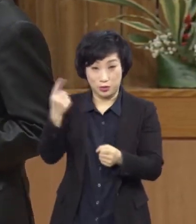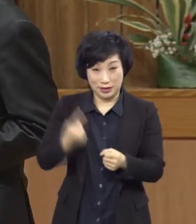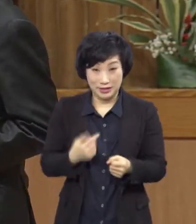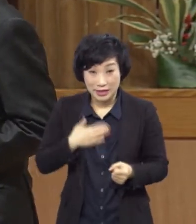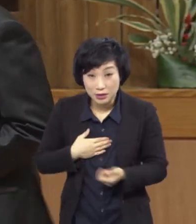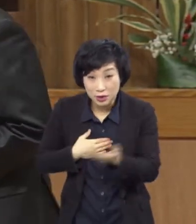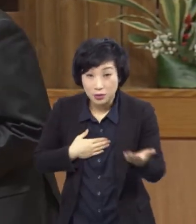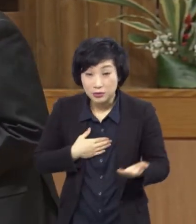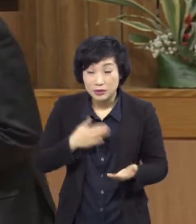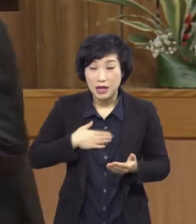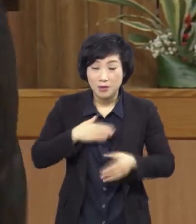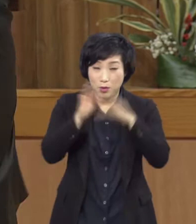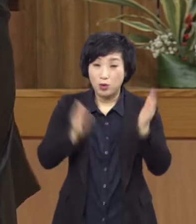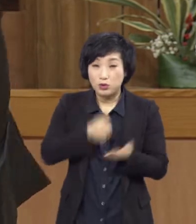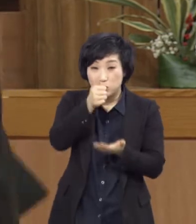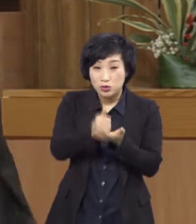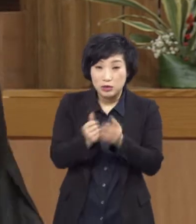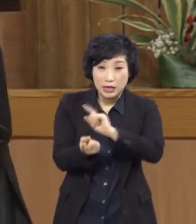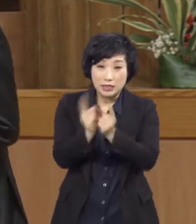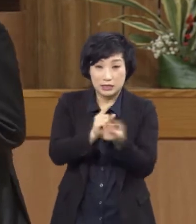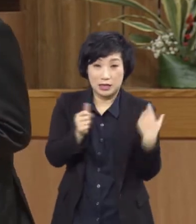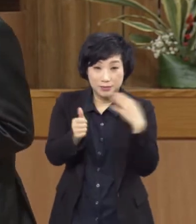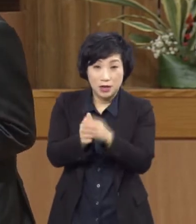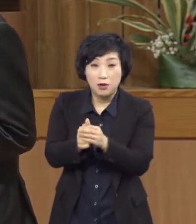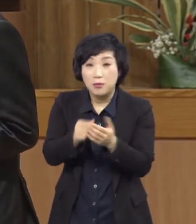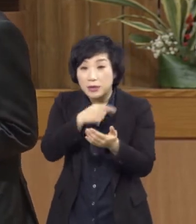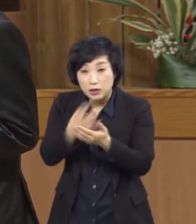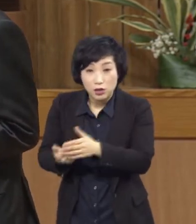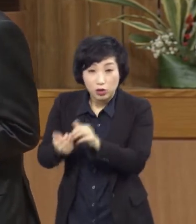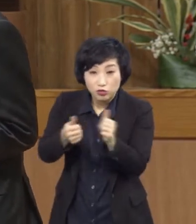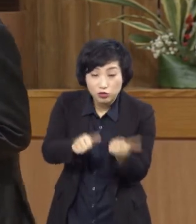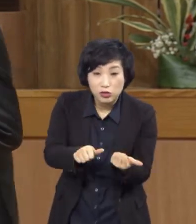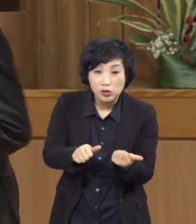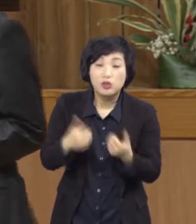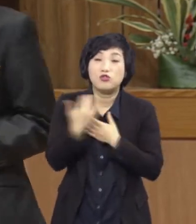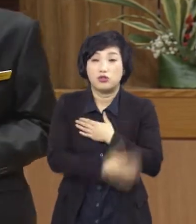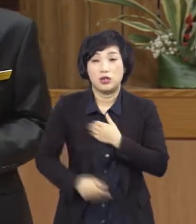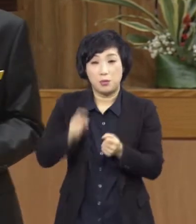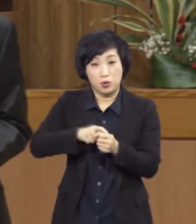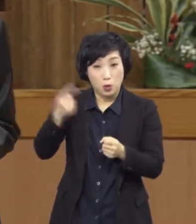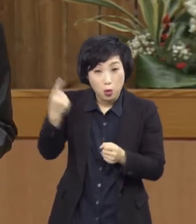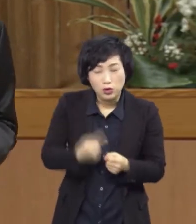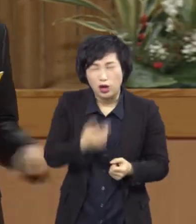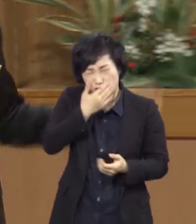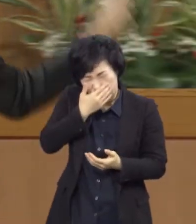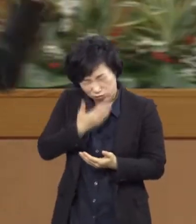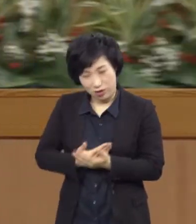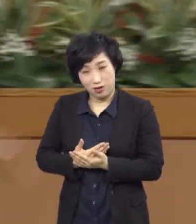내 죄를 담당하고 피 흘려 죽으실 육체를 가지고 왔다는 것이 소중한 것이지